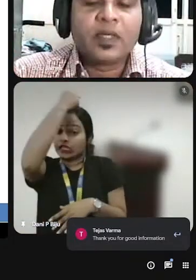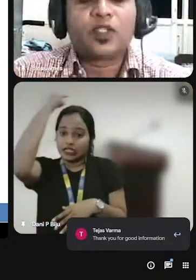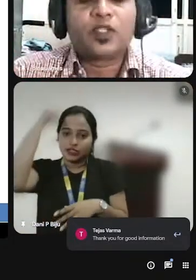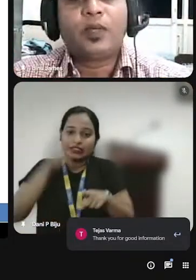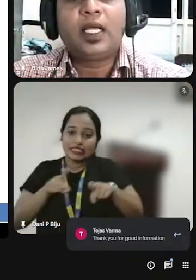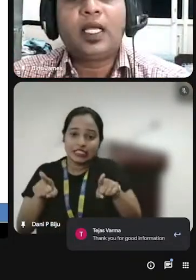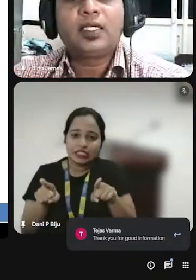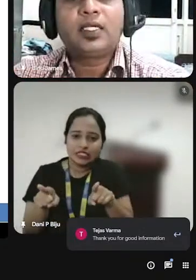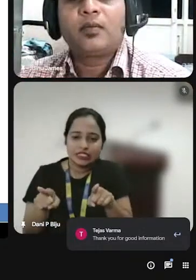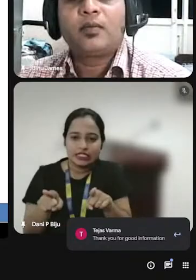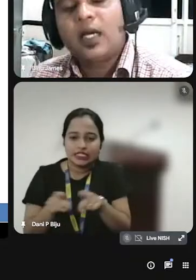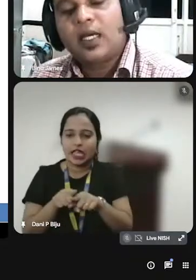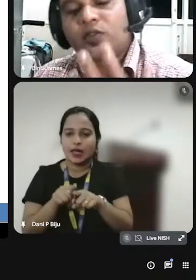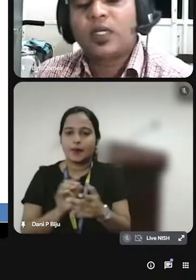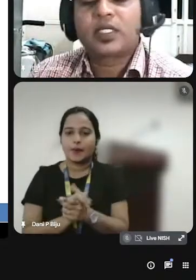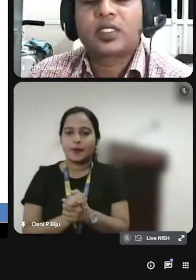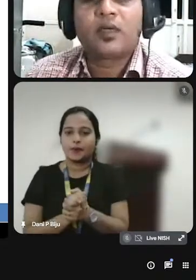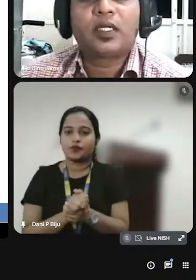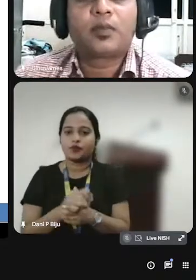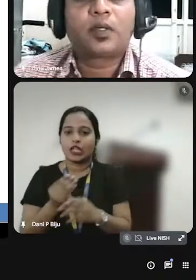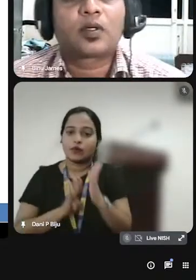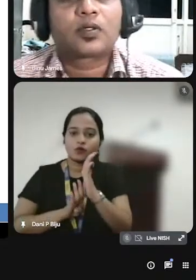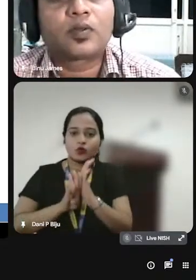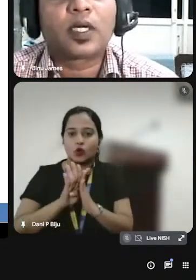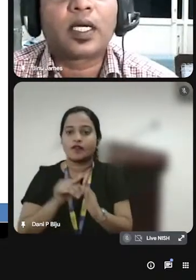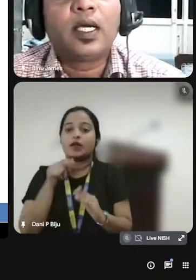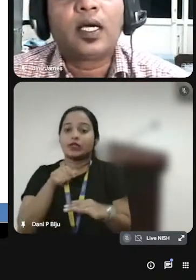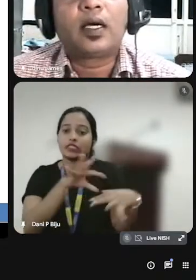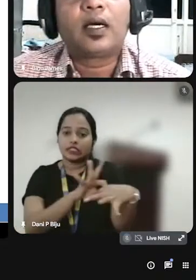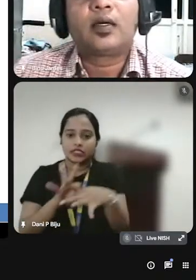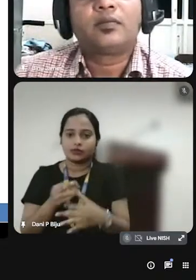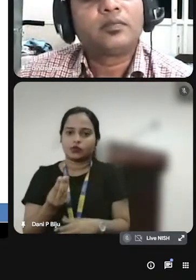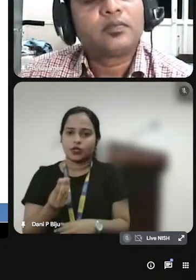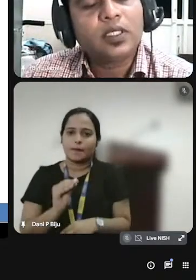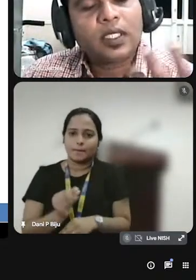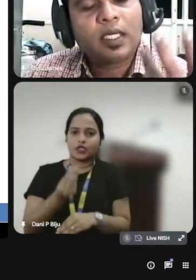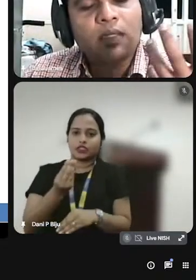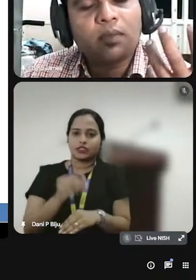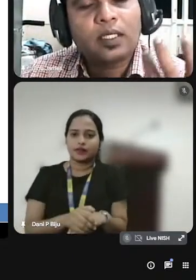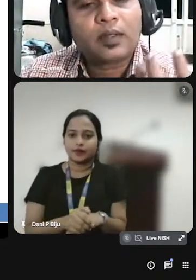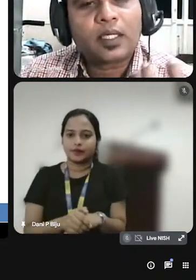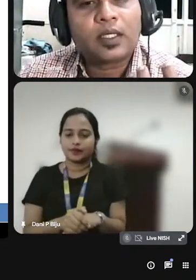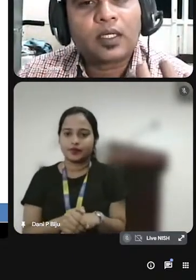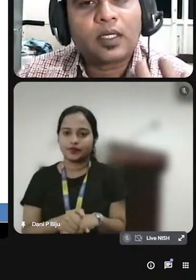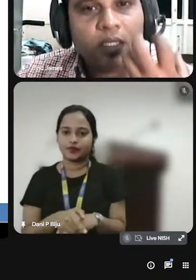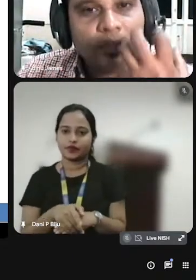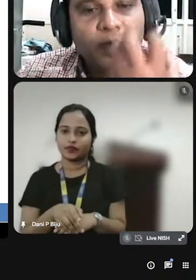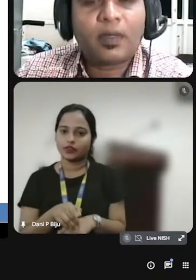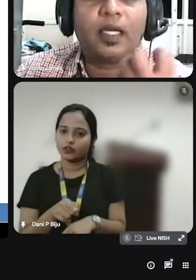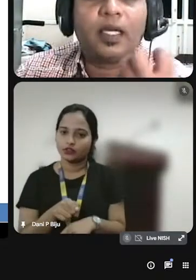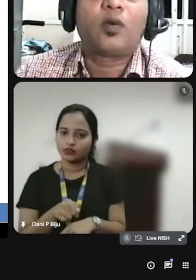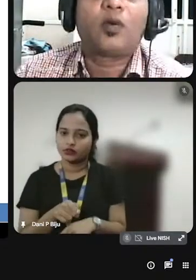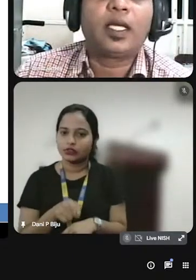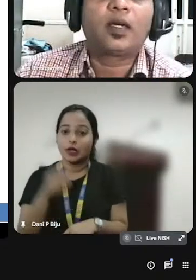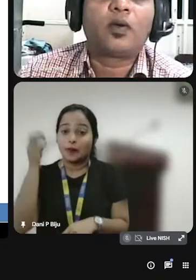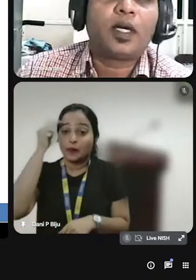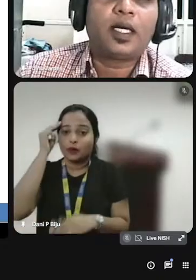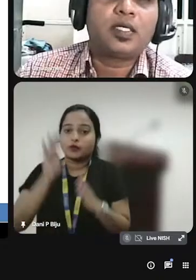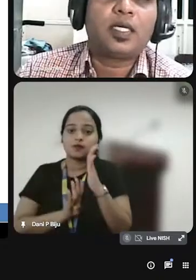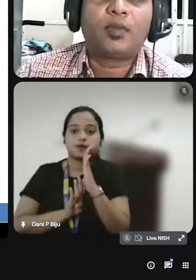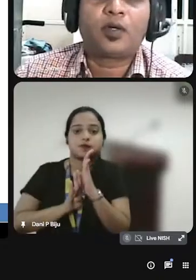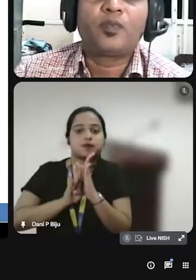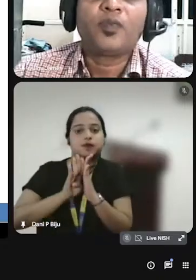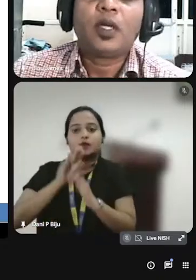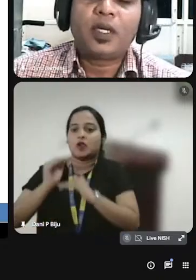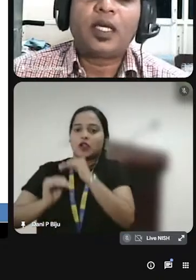ഒരുപോലെ സ്റ്റിമുലേറ്റ് ചെയ്യും. ആ സ്റ്റിമുലേഷൻ വഴി നമുക്ക് കുറച്ചും കൂടെ ഇതിനെ എന്താ പറയുക, ഈ മെമ്മറിയെ